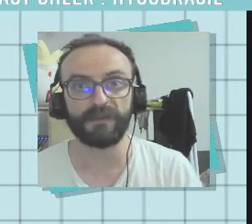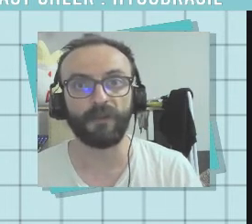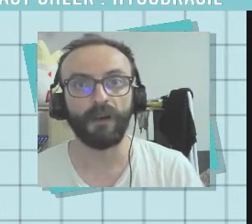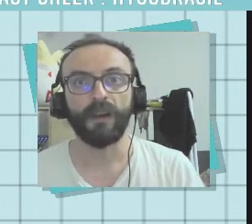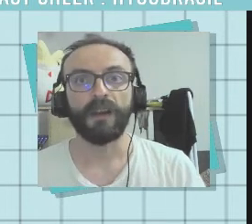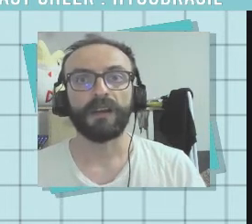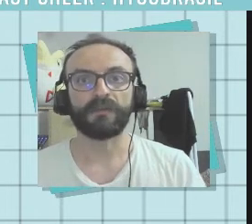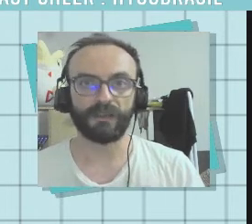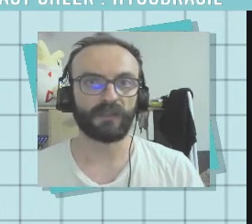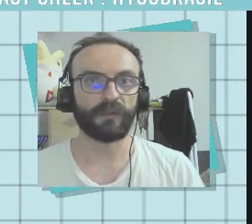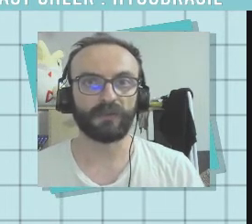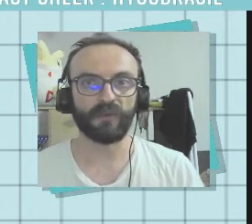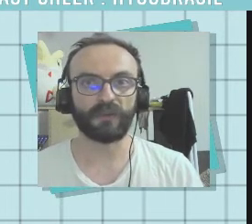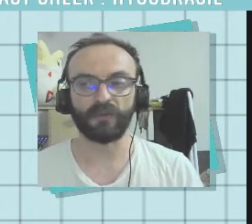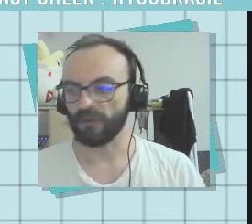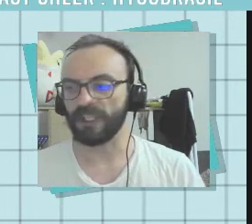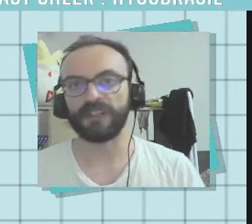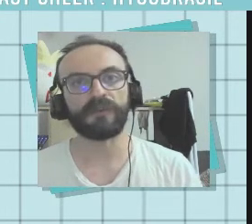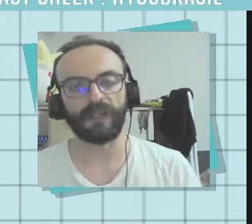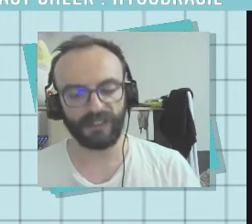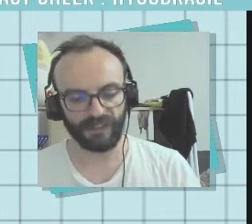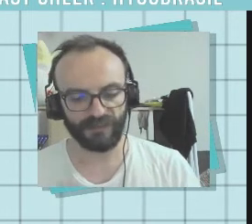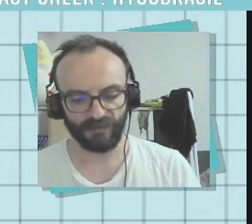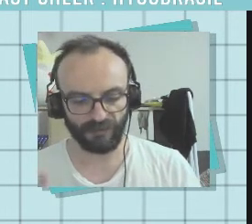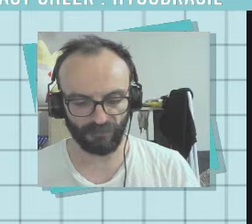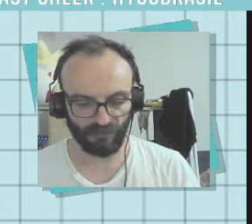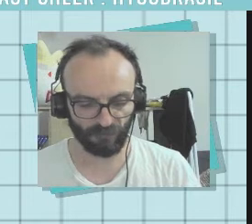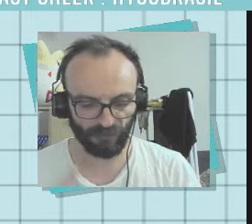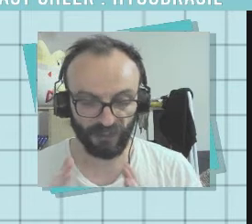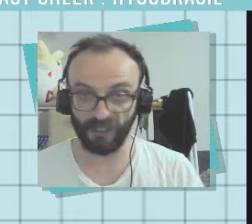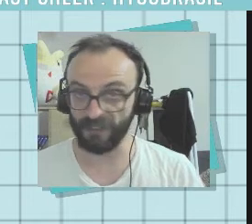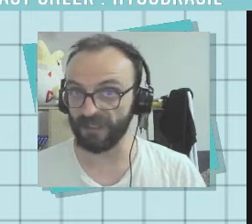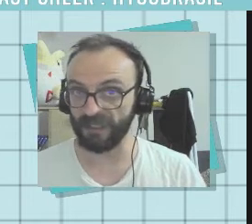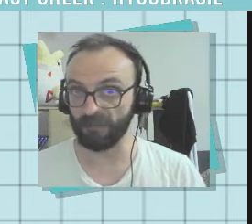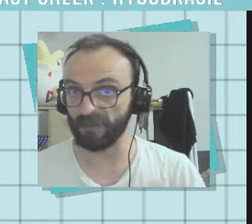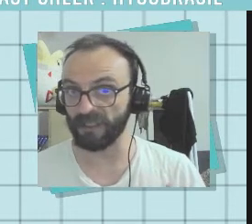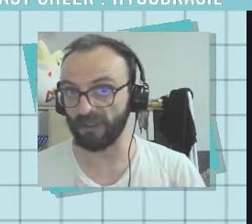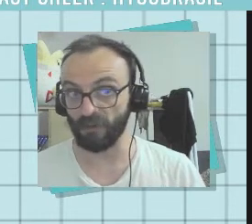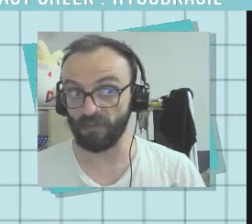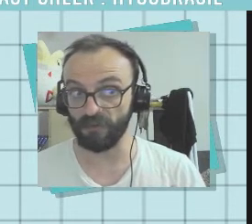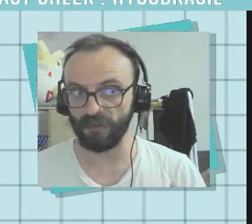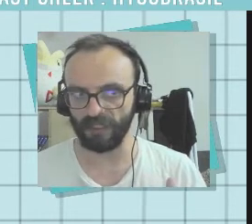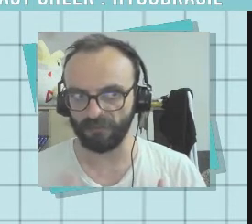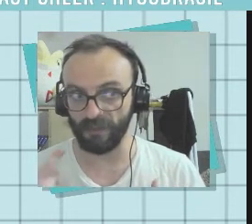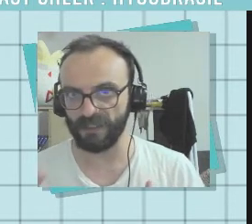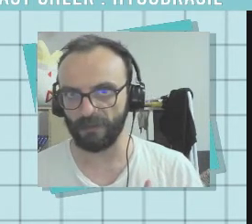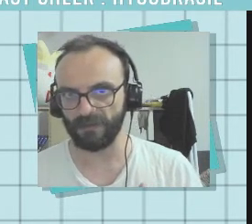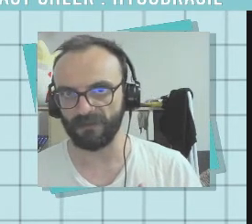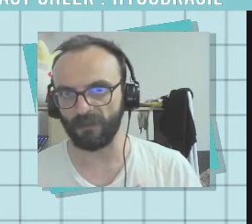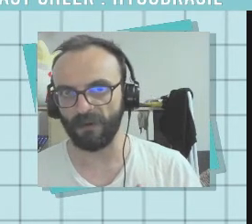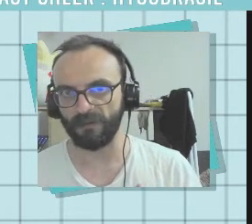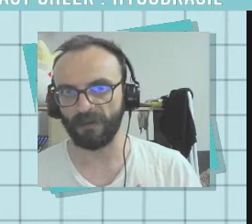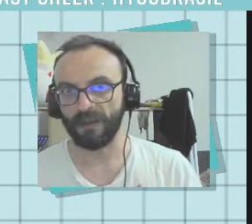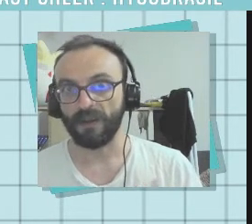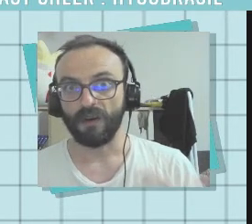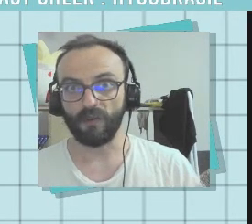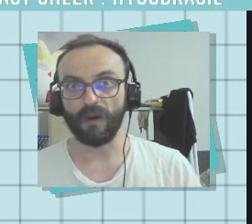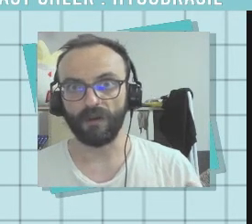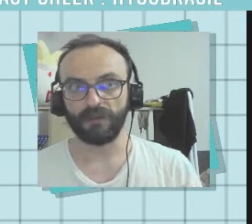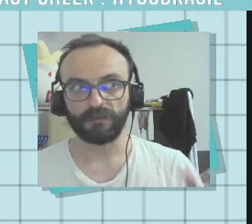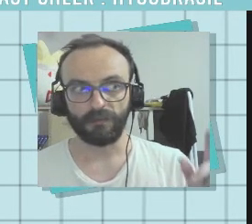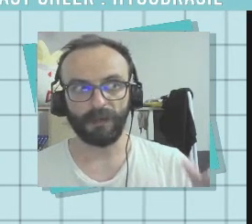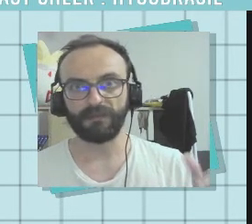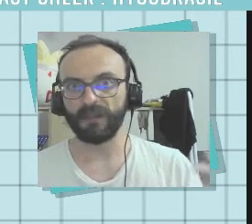pas ce mot. Vous avez le choix du coup entre chercher sur Elix des versions du signe, essayer de les montrer, de les reproduire et de voir si la personne comprend.